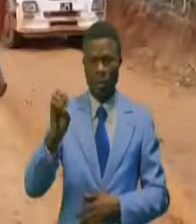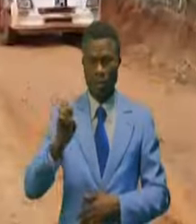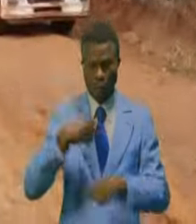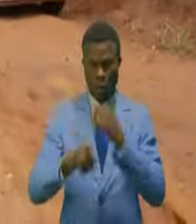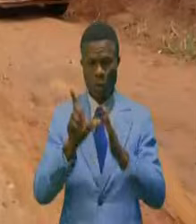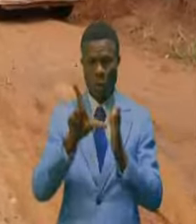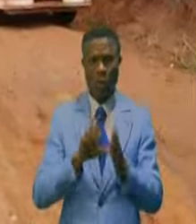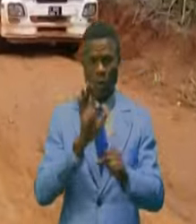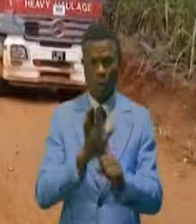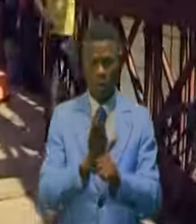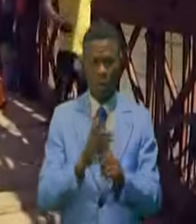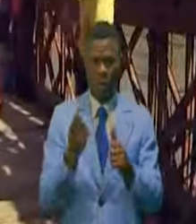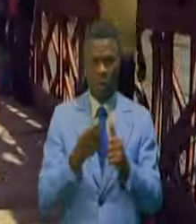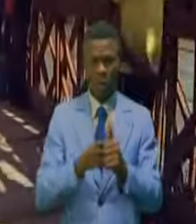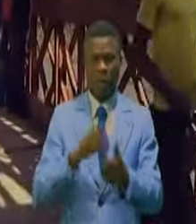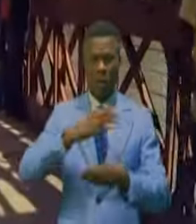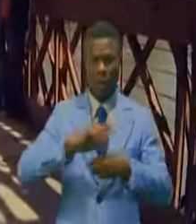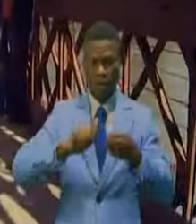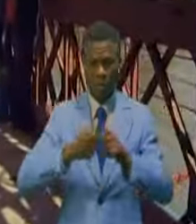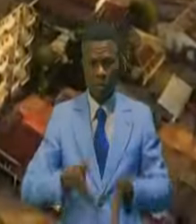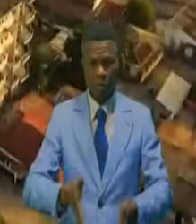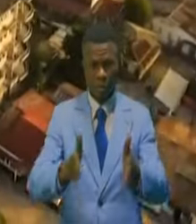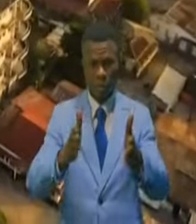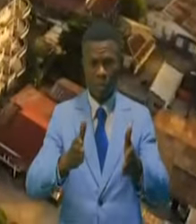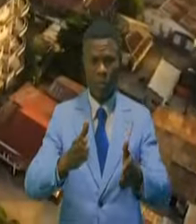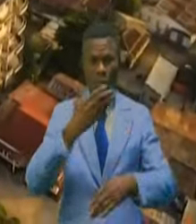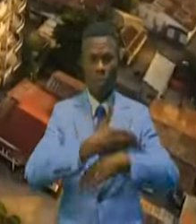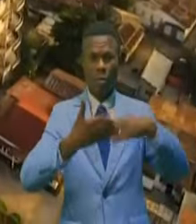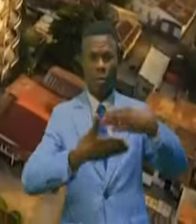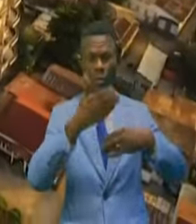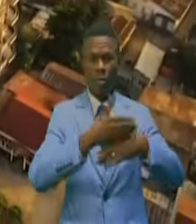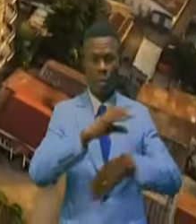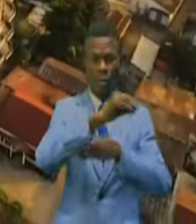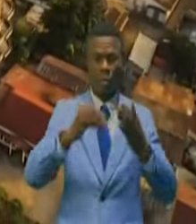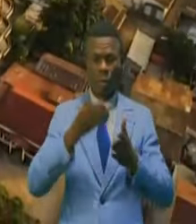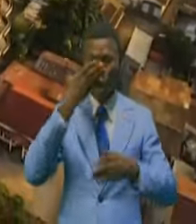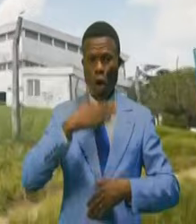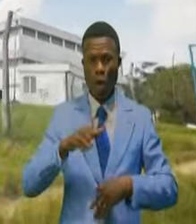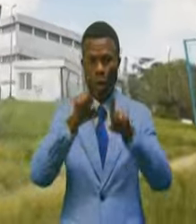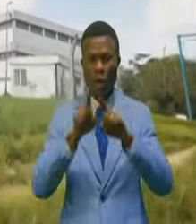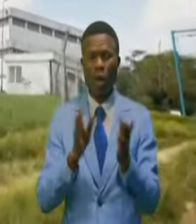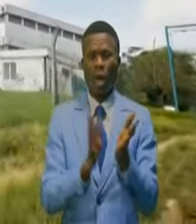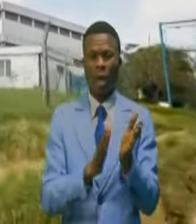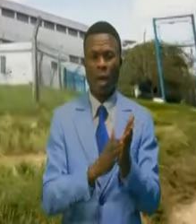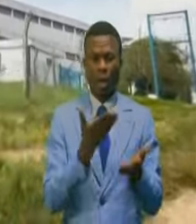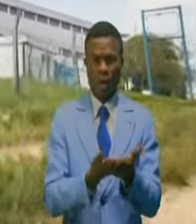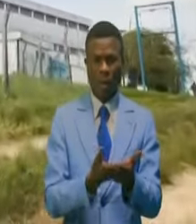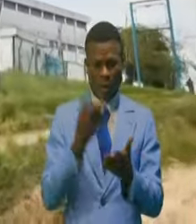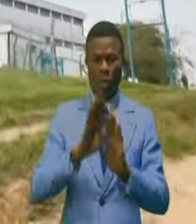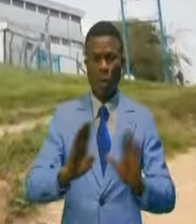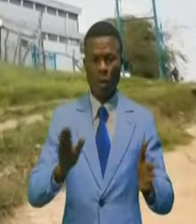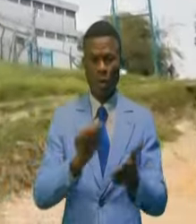critères, entre autres la réhabilitation des routes, la construction des centres de santé et écoles. Pour y parvenir,